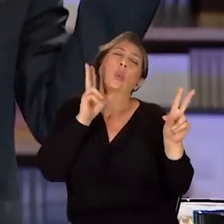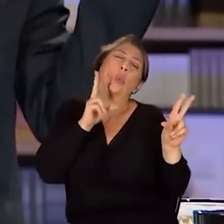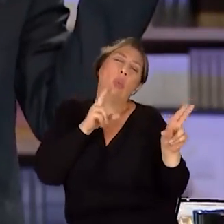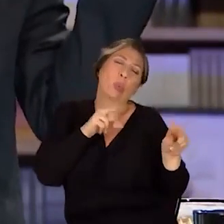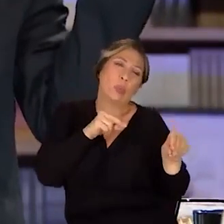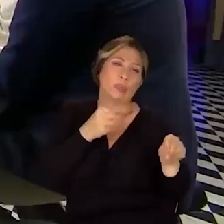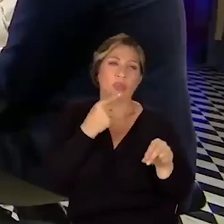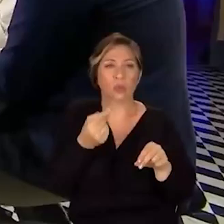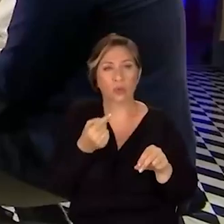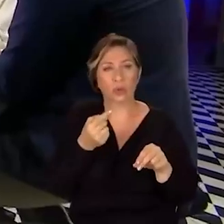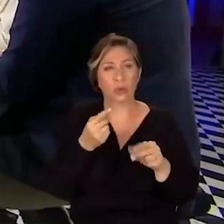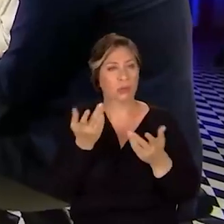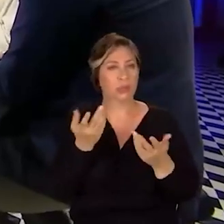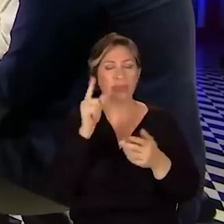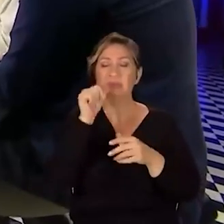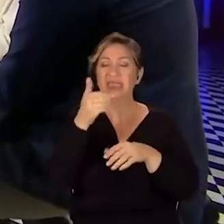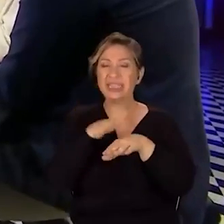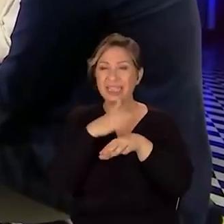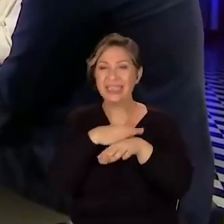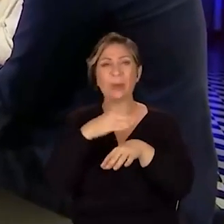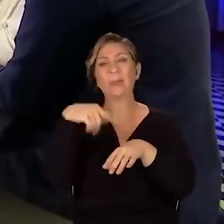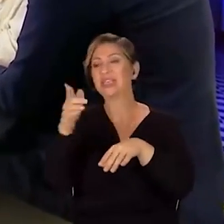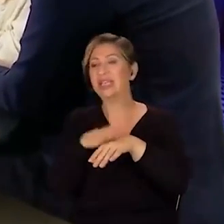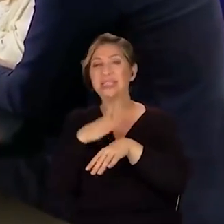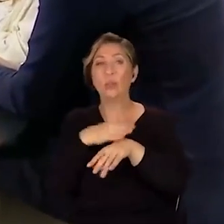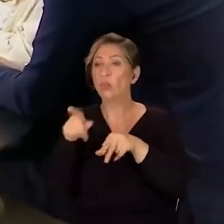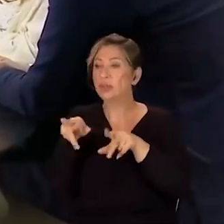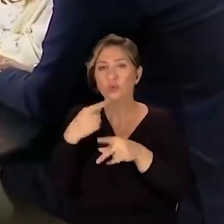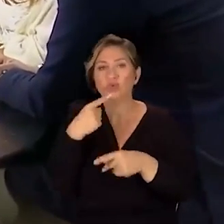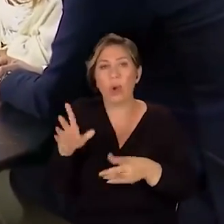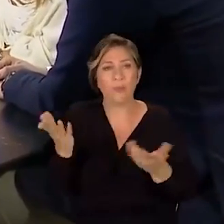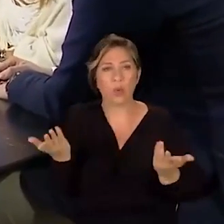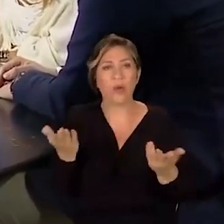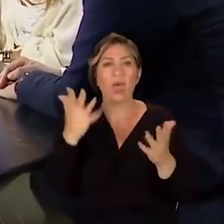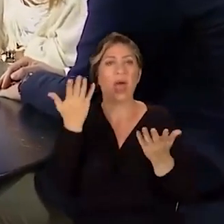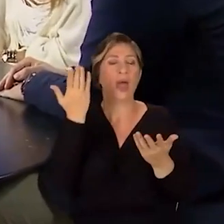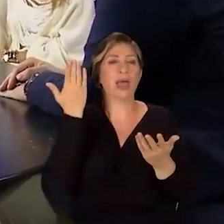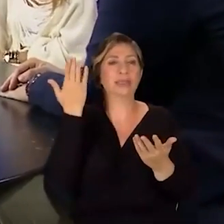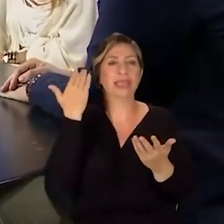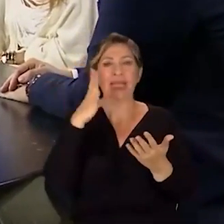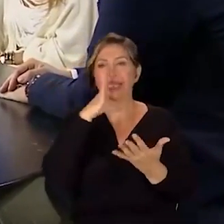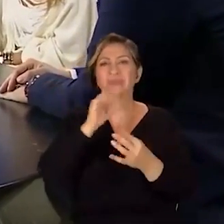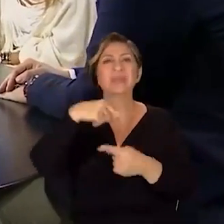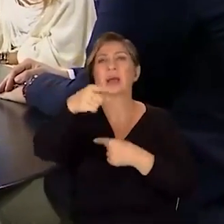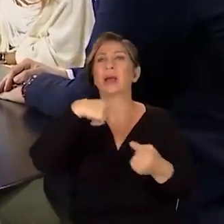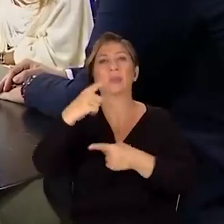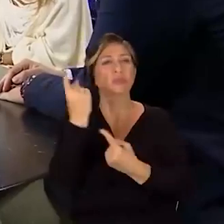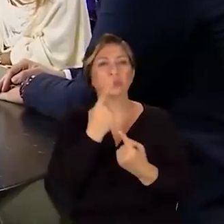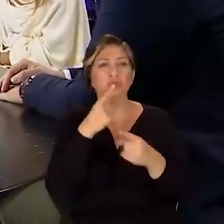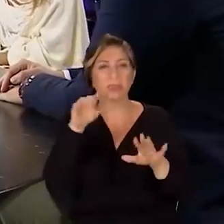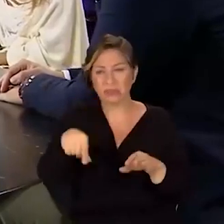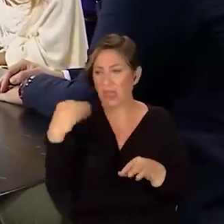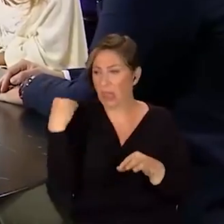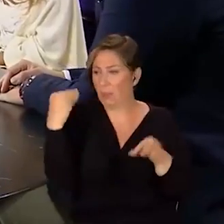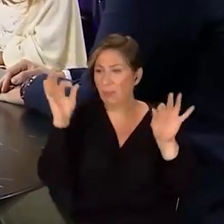diyor. Evet. Yani hiçbir kedi, hiçbir başka kediye böyle bir şey söylemez. Ya da eskiden herhalde kimse kimseye böyle bir şey söylemezdi.